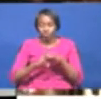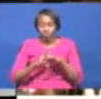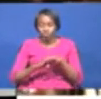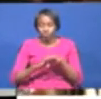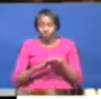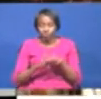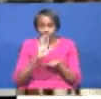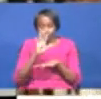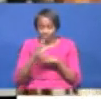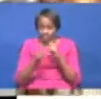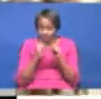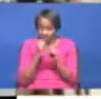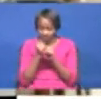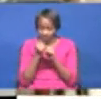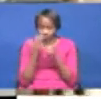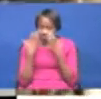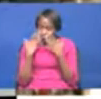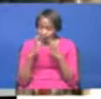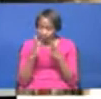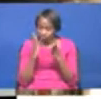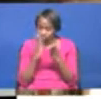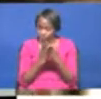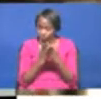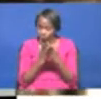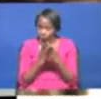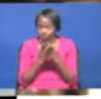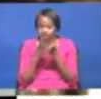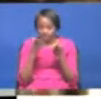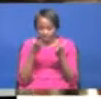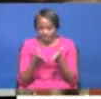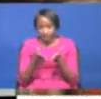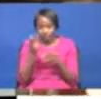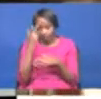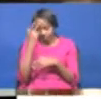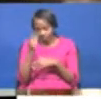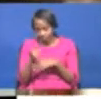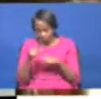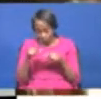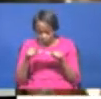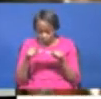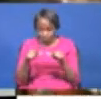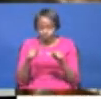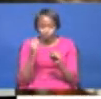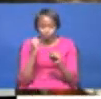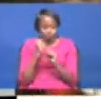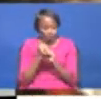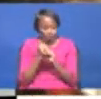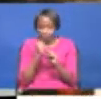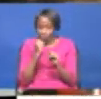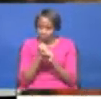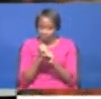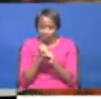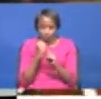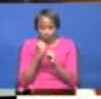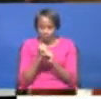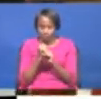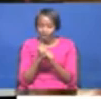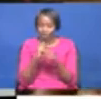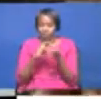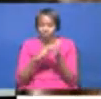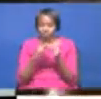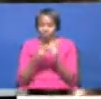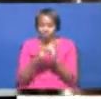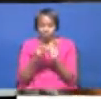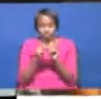tano zimepita, hizi zinakuja sasa zitakuwa ya kwenda na kazi ili tuweze kutimiza miradi na kufanya hata